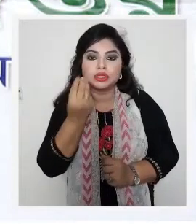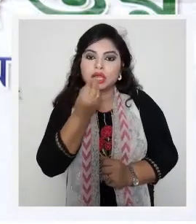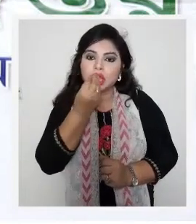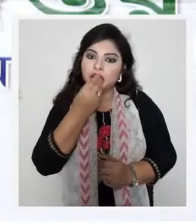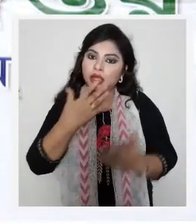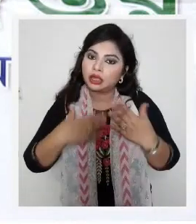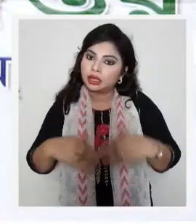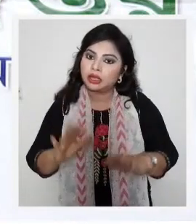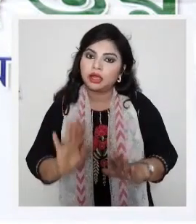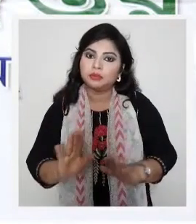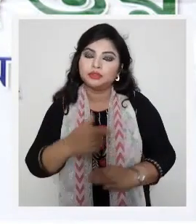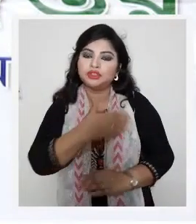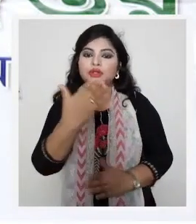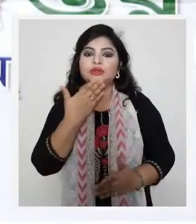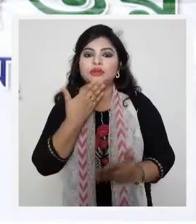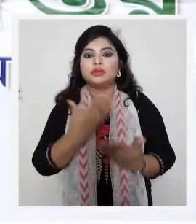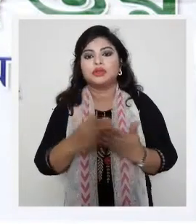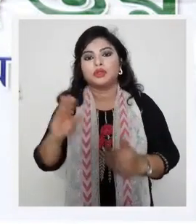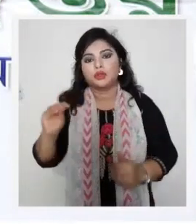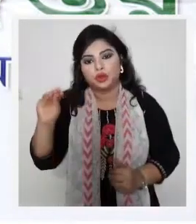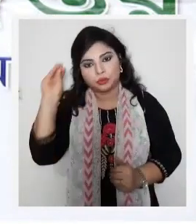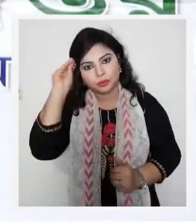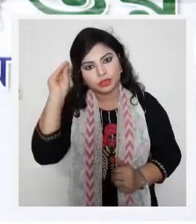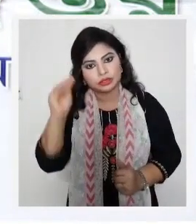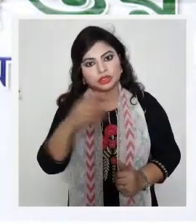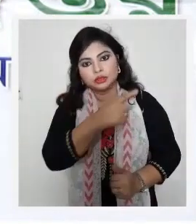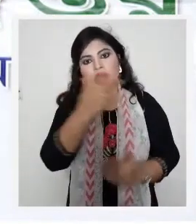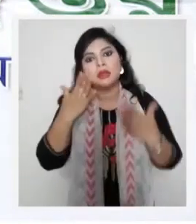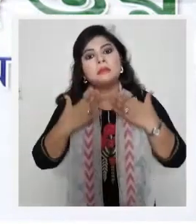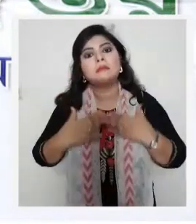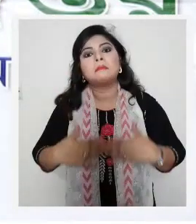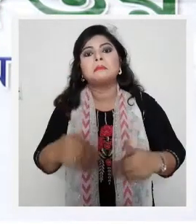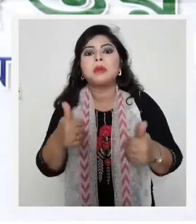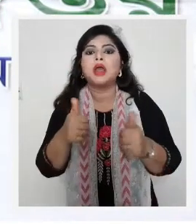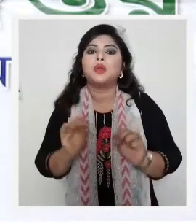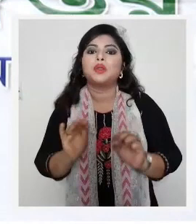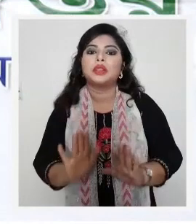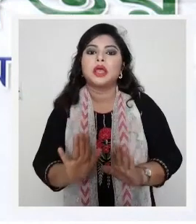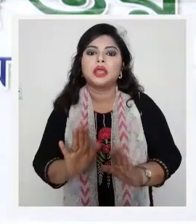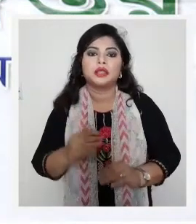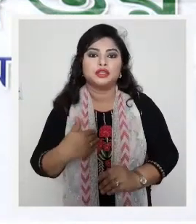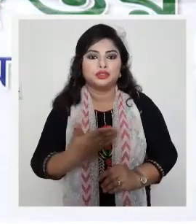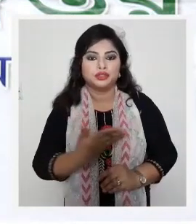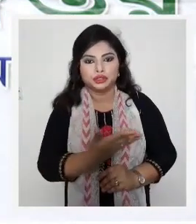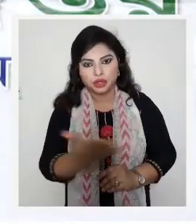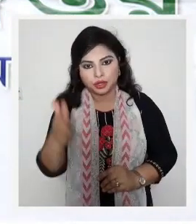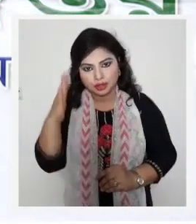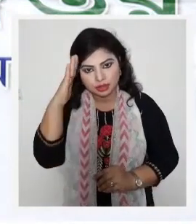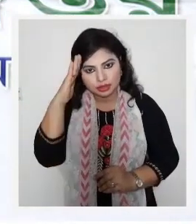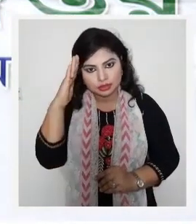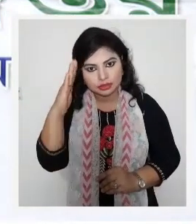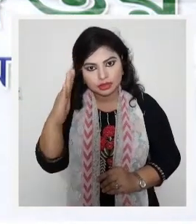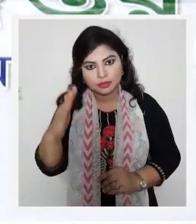করে এইসবভাবে জীবনযাপন করা এবং খাদ্য গ্রহণ করা যেন আমাদের খাদ্য তালিকার মধ্যে থাকে।